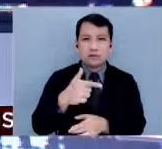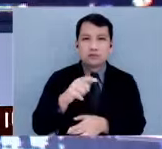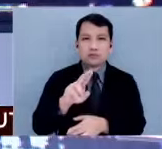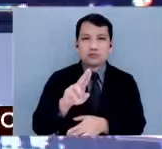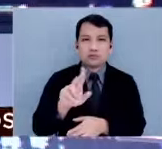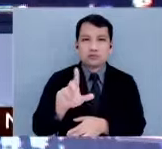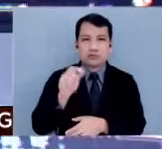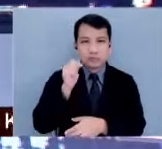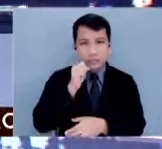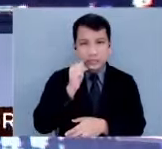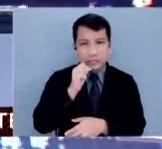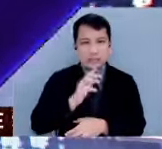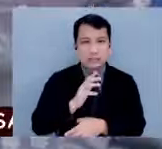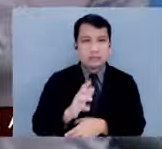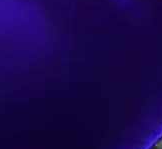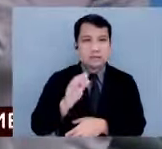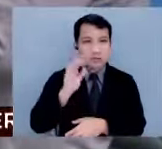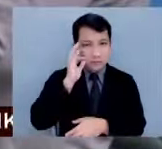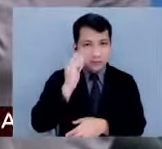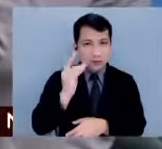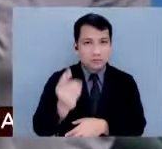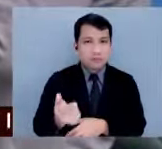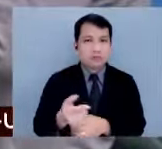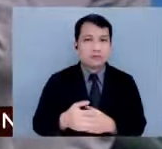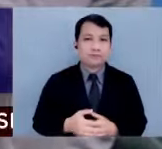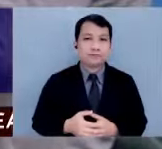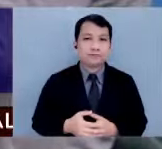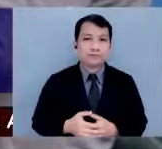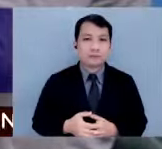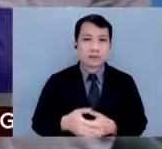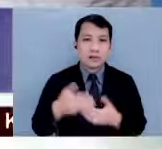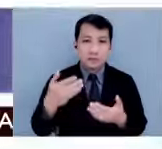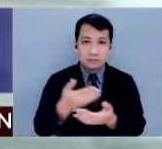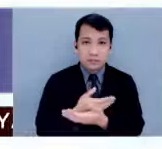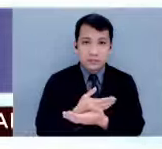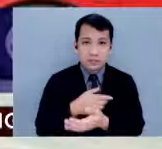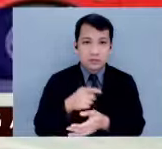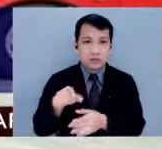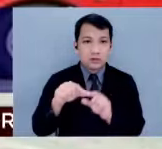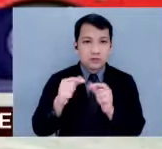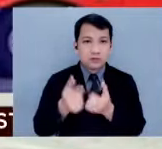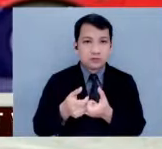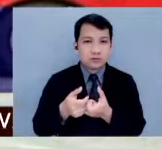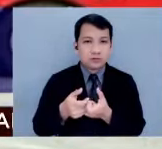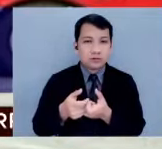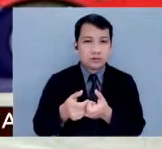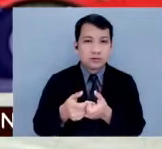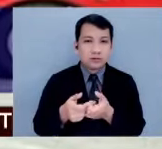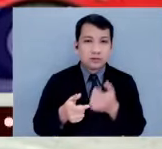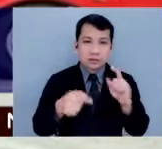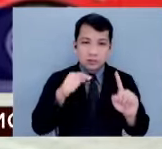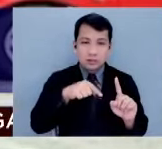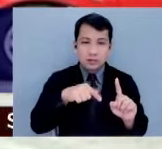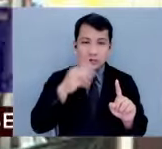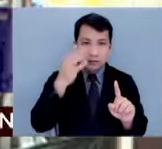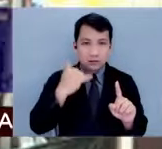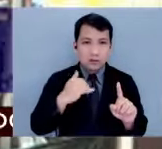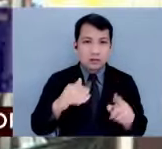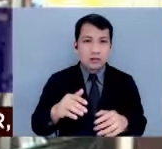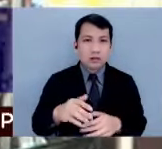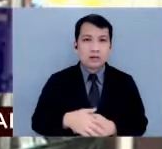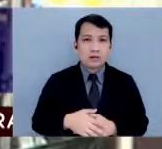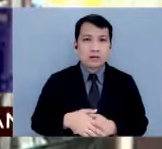balitang yan si Faith Del Mundo. May bago raw modus ang mga kawatan at ang target nila, mga